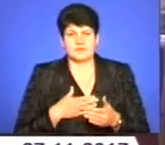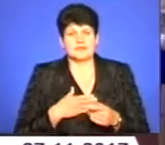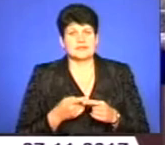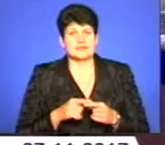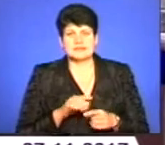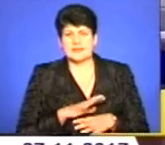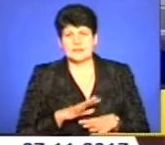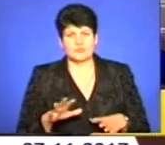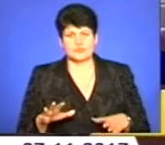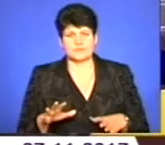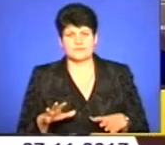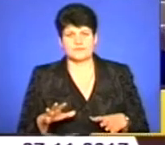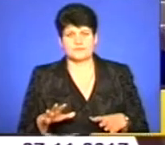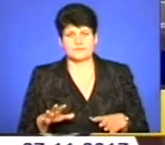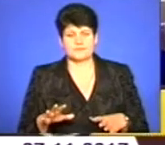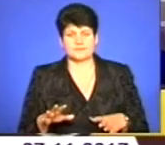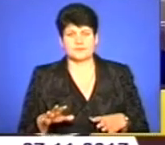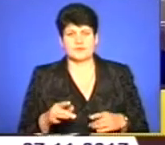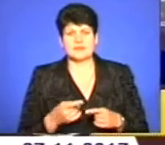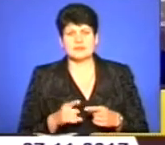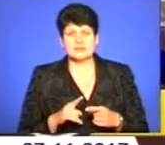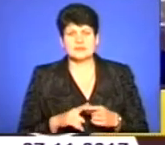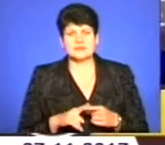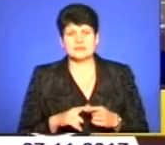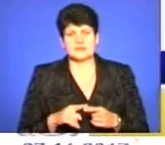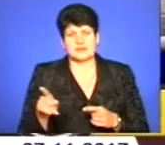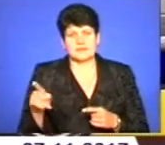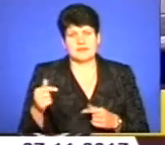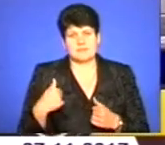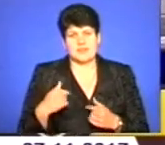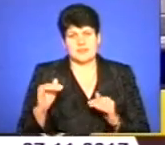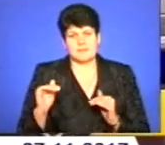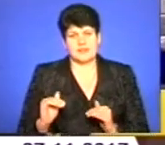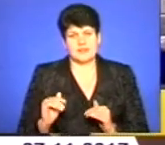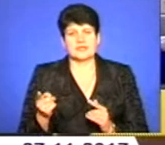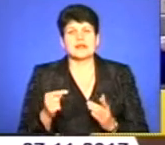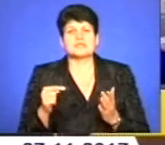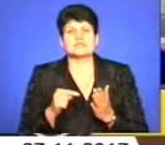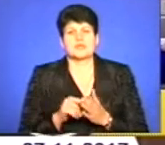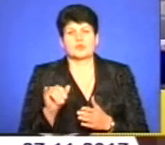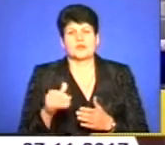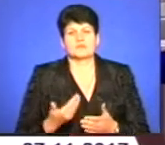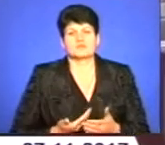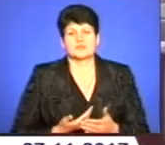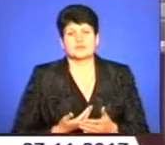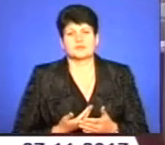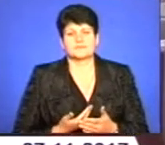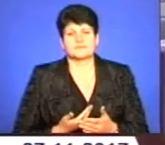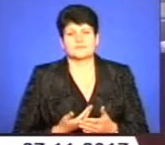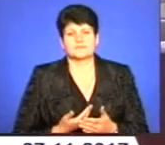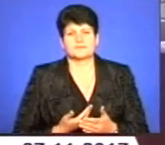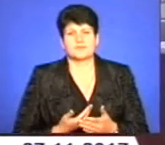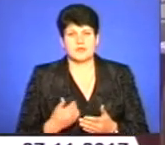було виграш. Він ще дуже замалий для мене. Які собі ставиш цілі в житті саме в цьому виді спорту? Ставив,